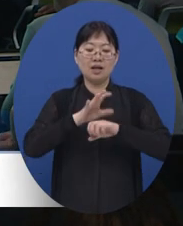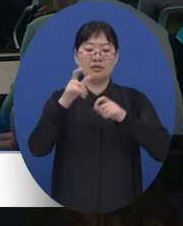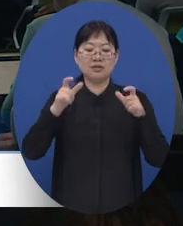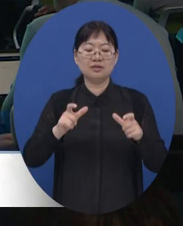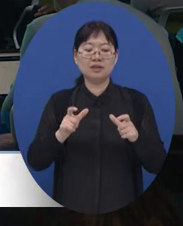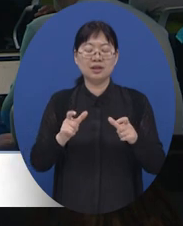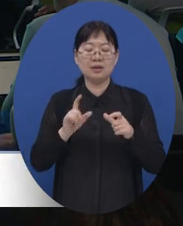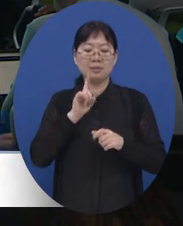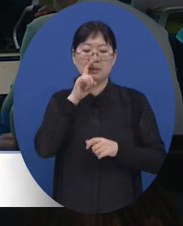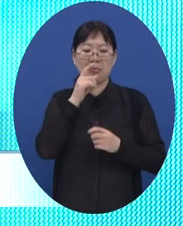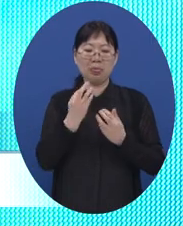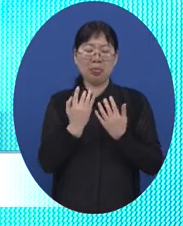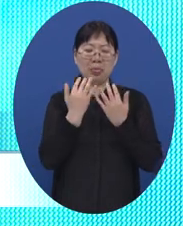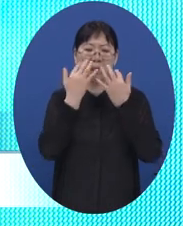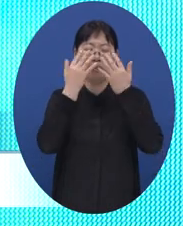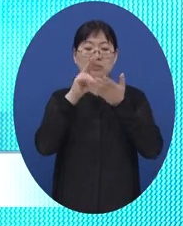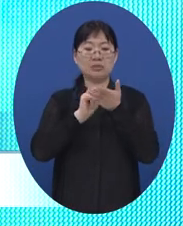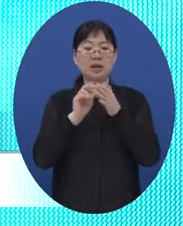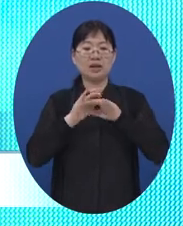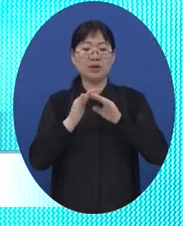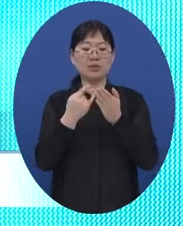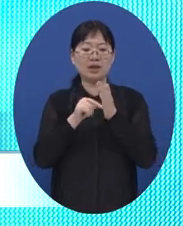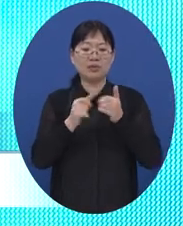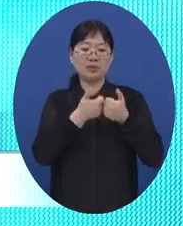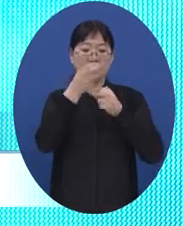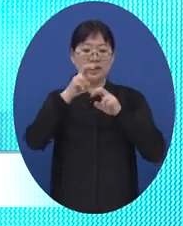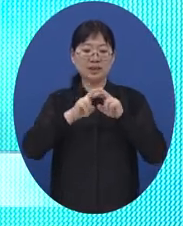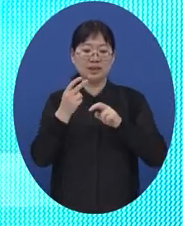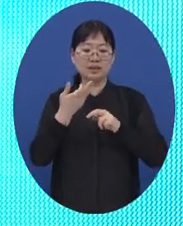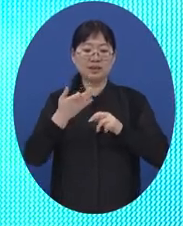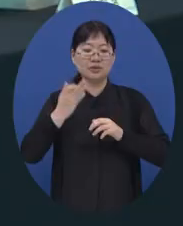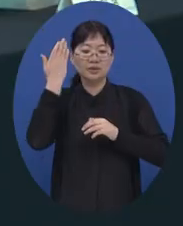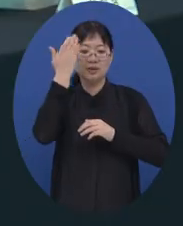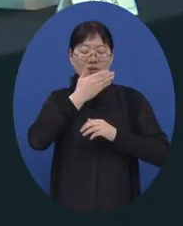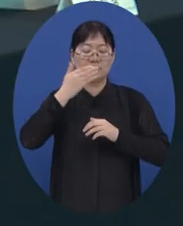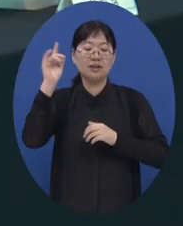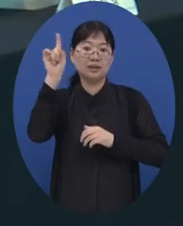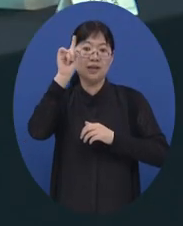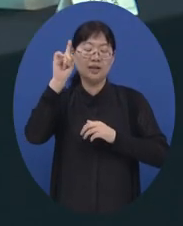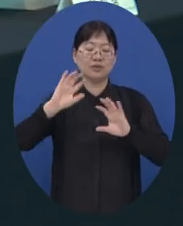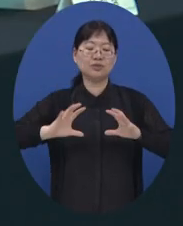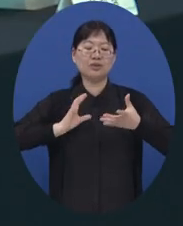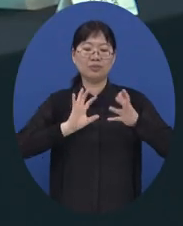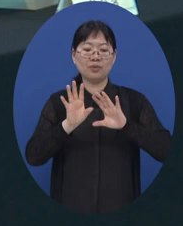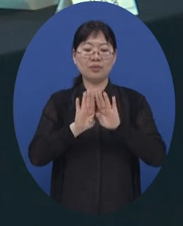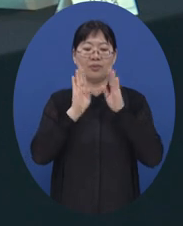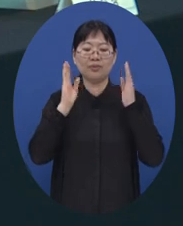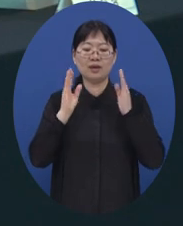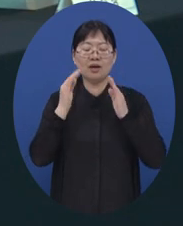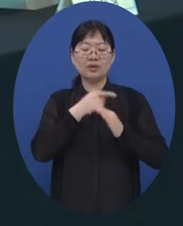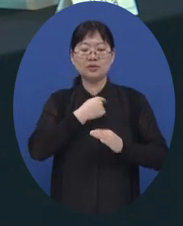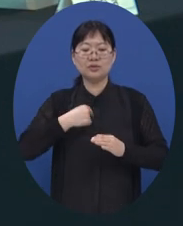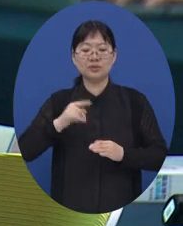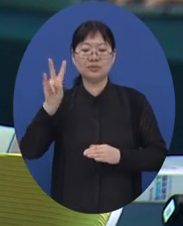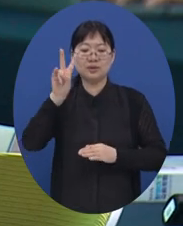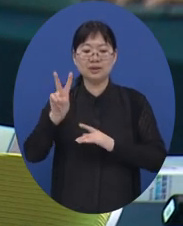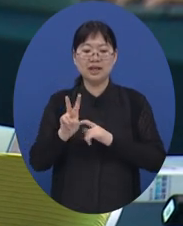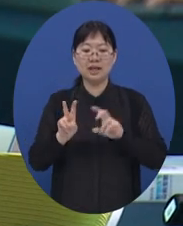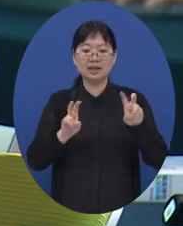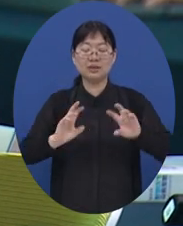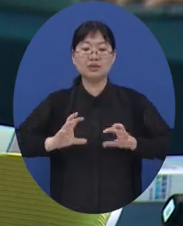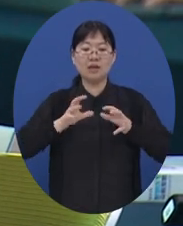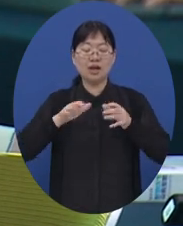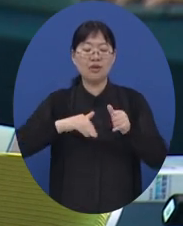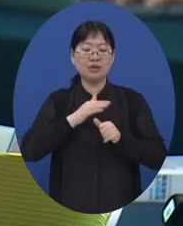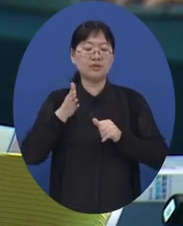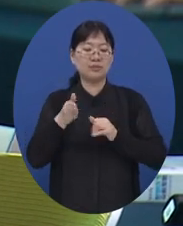범지구적 화두인 미세먼지 문제를 해결하기 위한 논의의 장, 2019 청정대기 국제포럼이 열렸습니다. 중국, 베트남 등